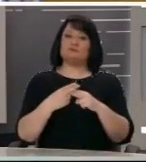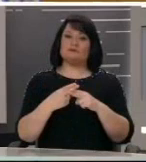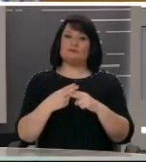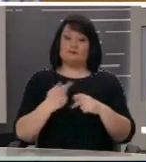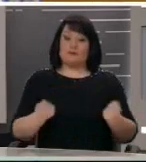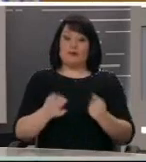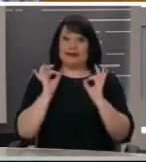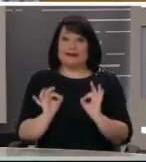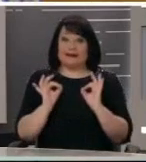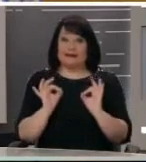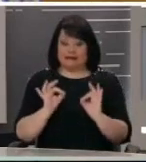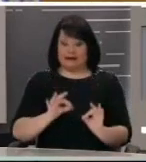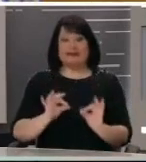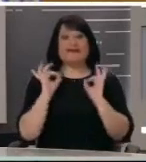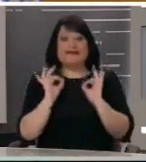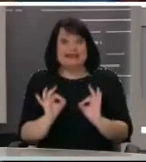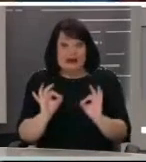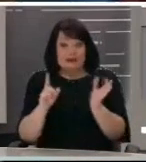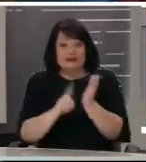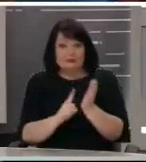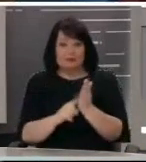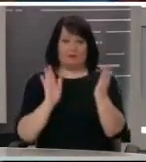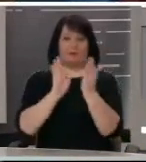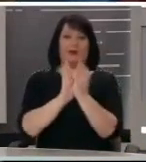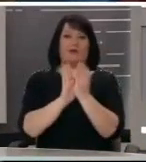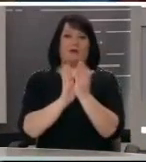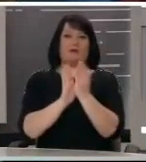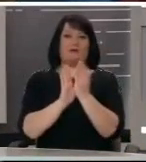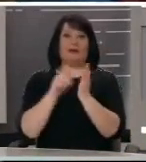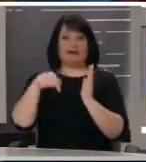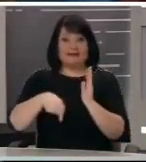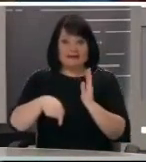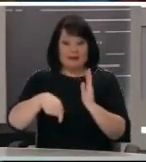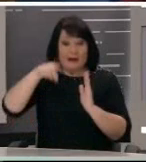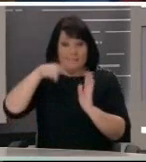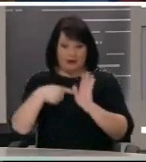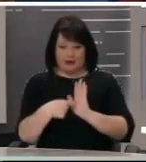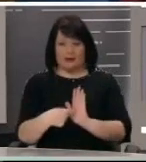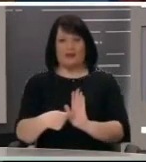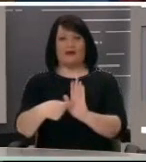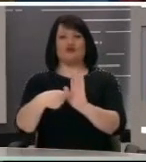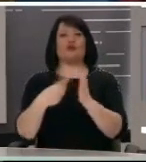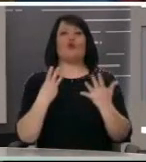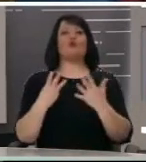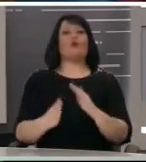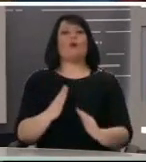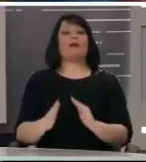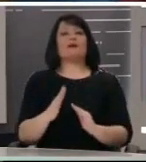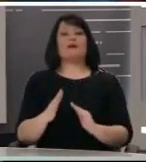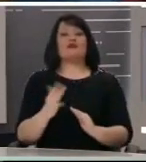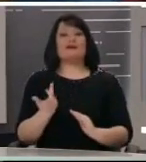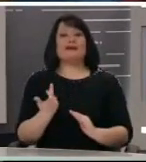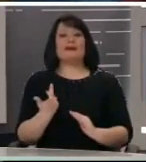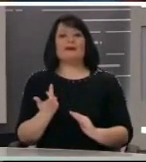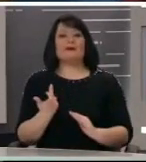μας, συνεπώς, απέναντι στο μήνυμα της σημερινής μέρας, της 8ης Μαρτίου, δεν